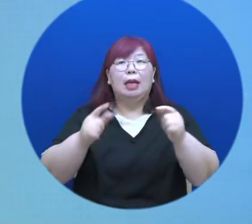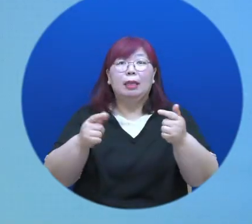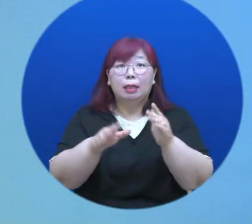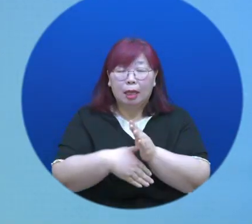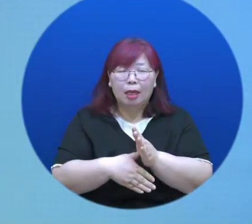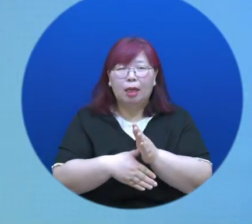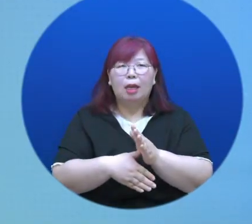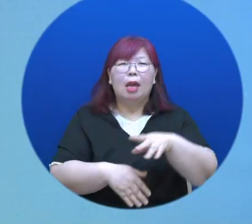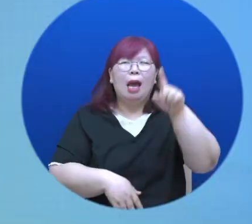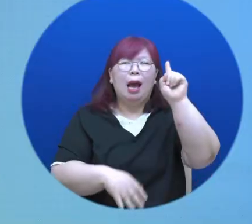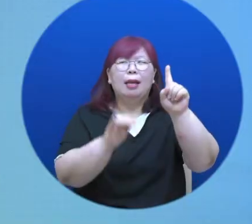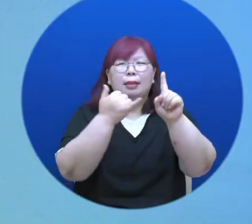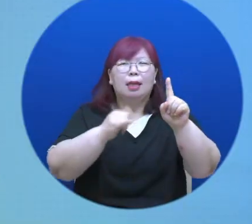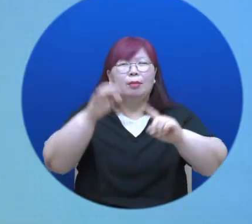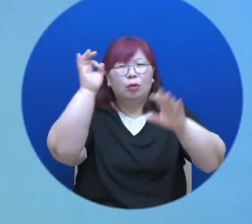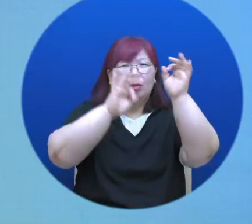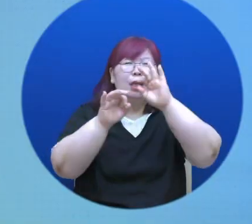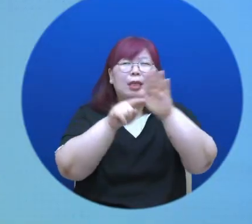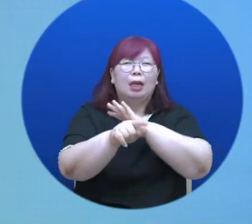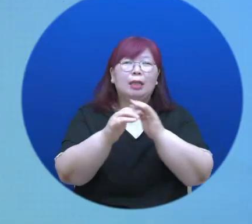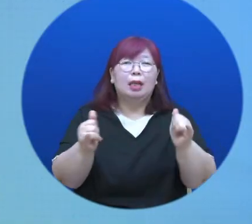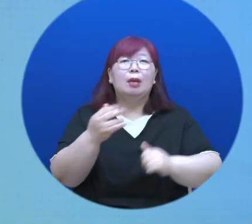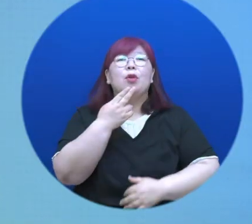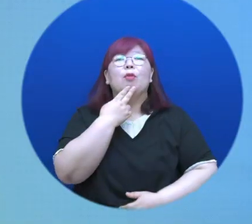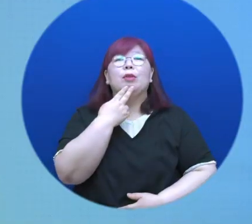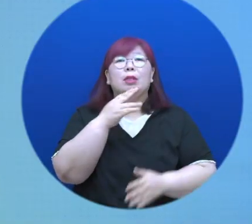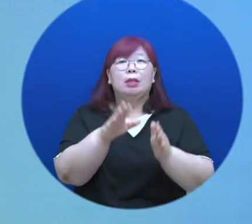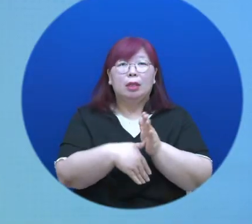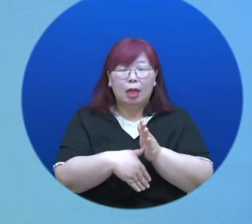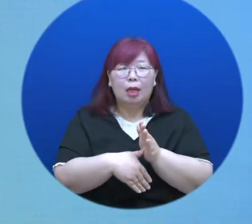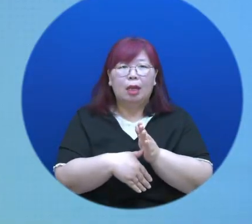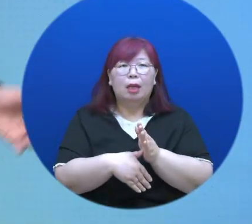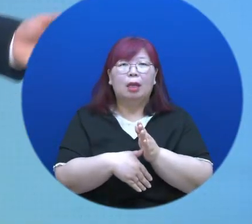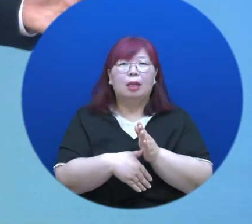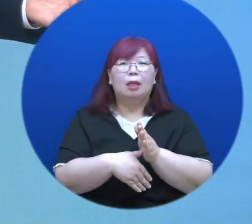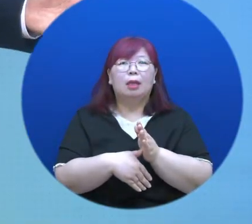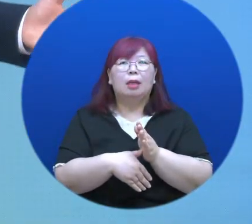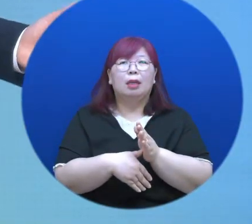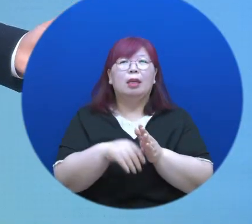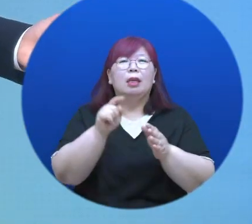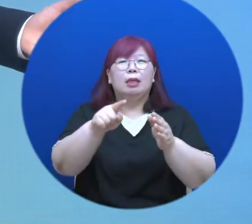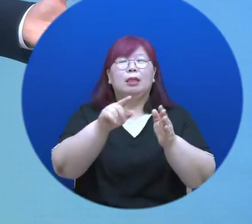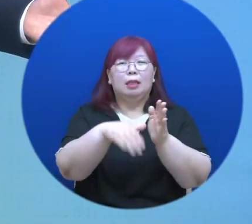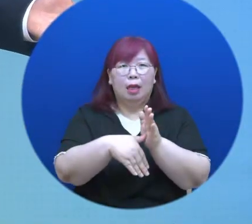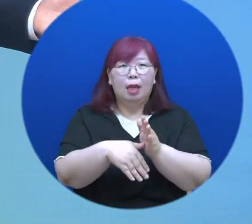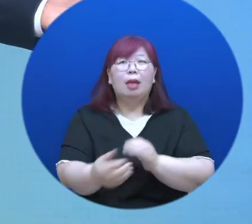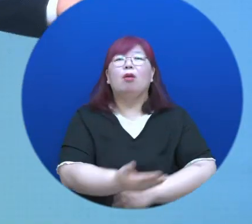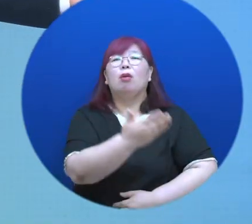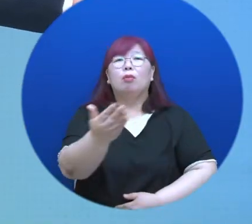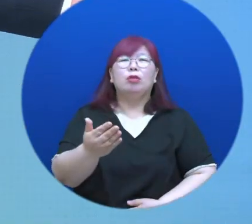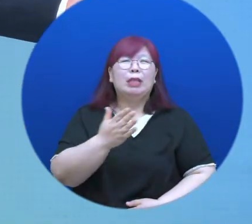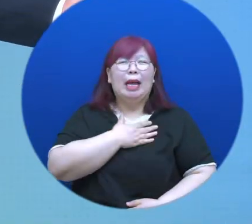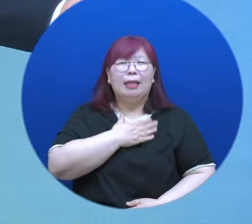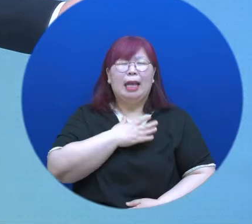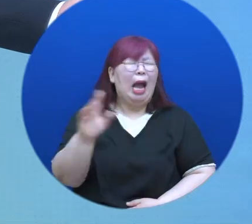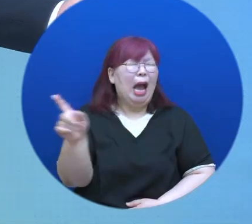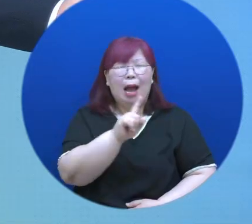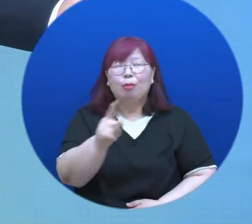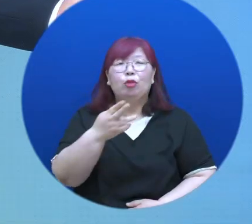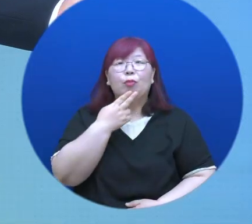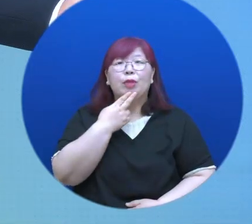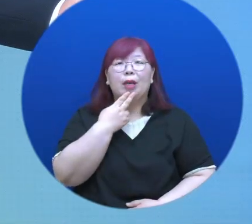한 명도 찾아갈 사람이 없을 때, 그럴 때 여러분, 나에게는 아무도 없다,